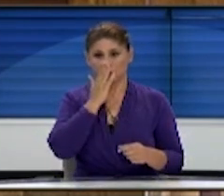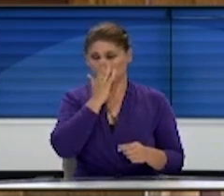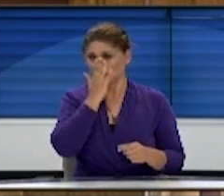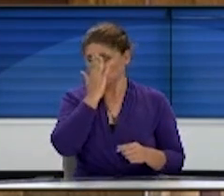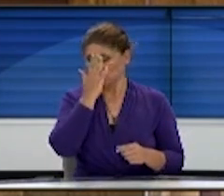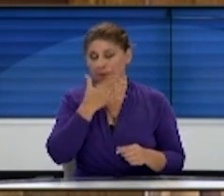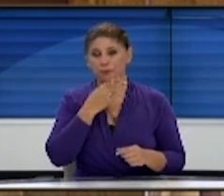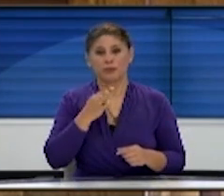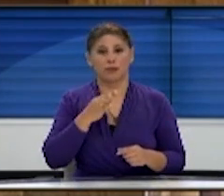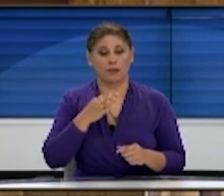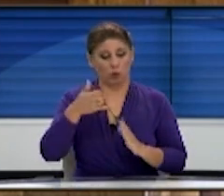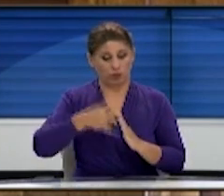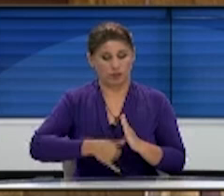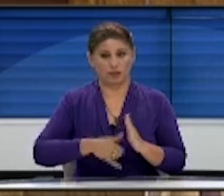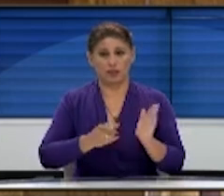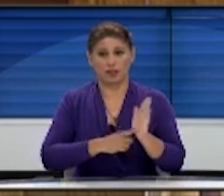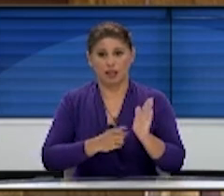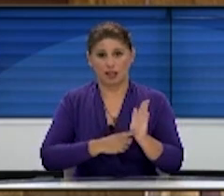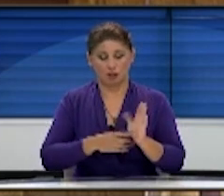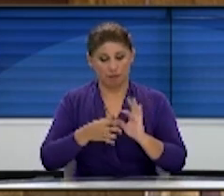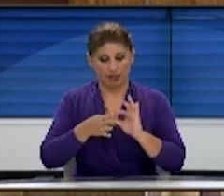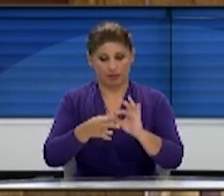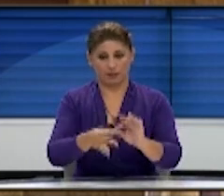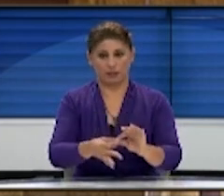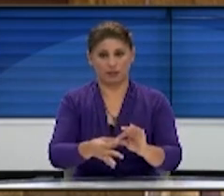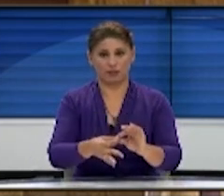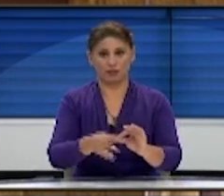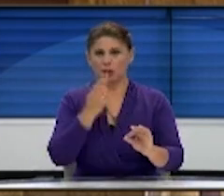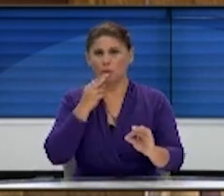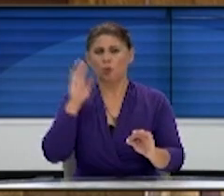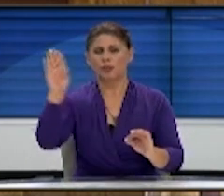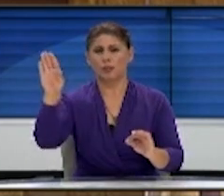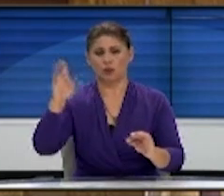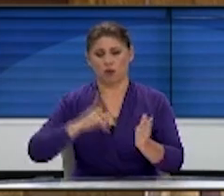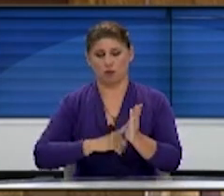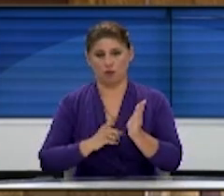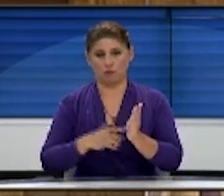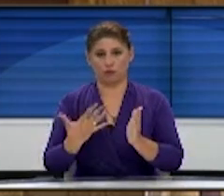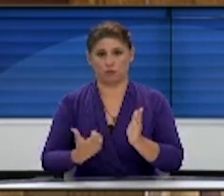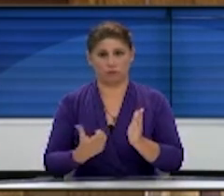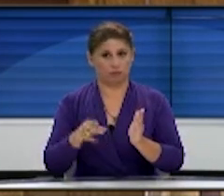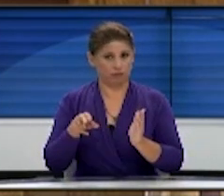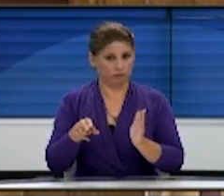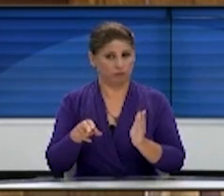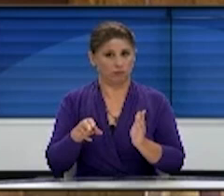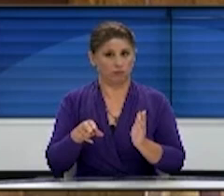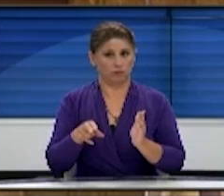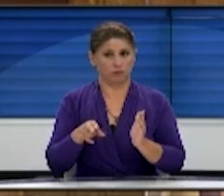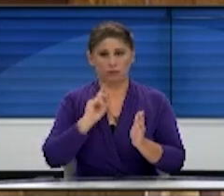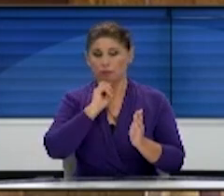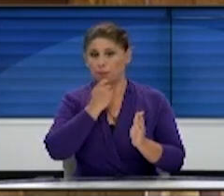Πρόκειται ουσιαστικά για τη νομική συνέχεια των χουντικών νόμων που αφορούσαν το απόρριτο